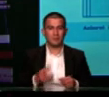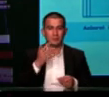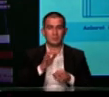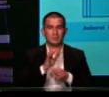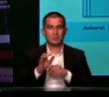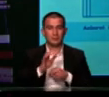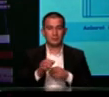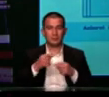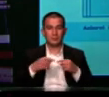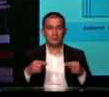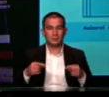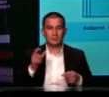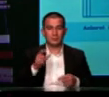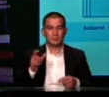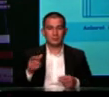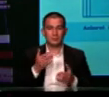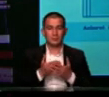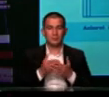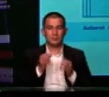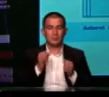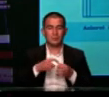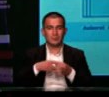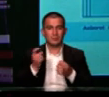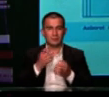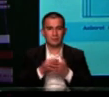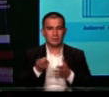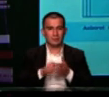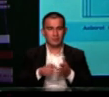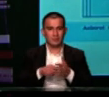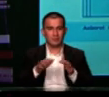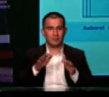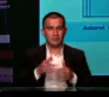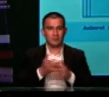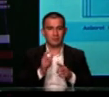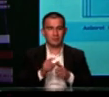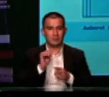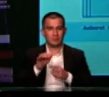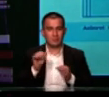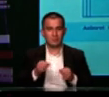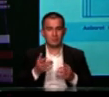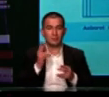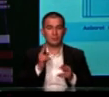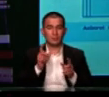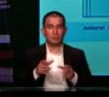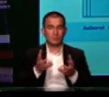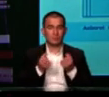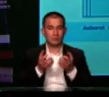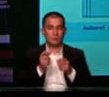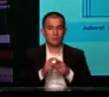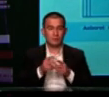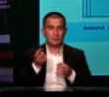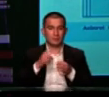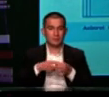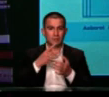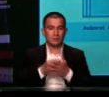jo'natuvchi ma'lumotni ochiq kalit yordamida shifrlab yuboradi, qabul qiluvchi esa yopiq